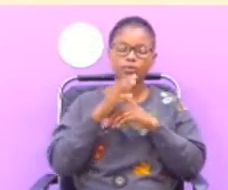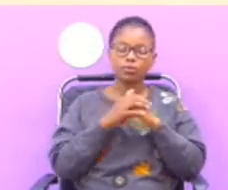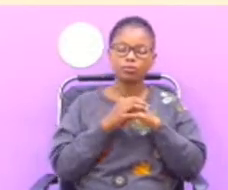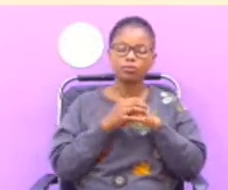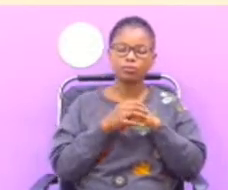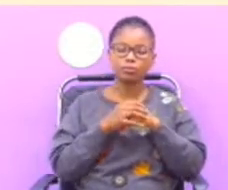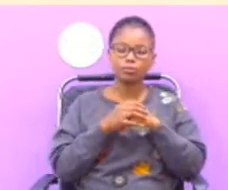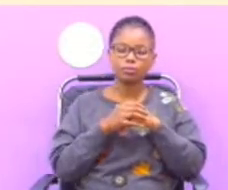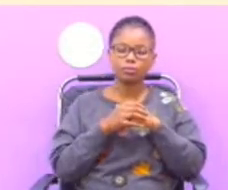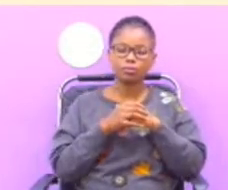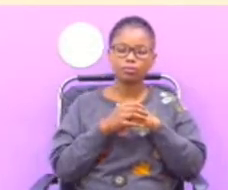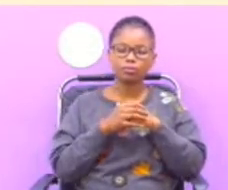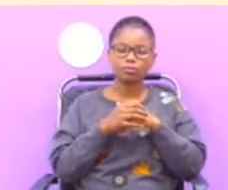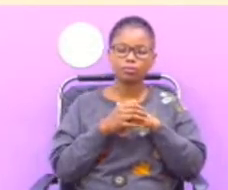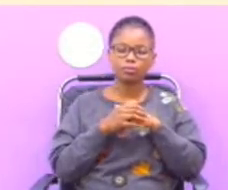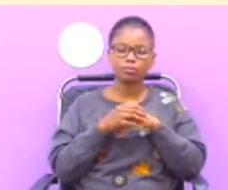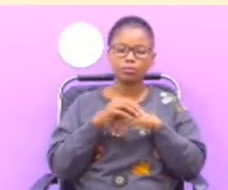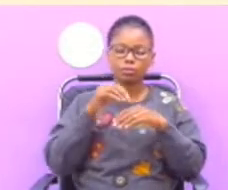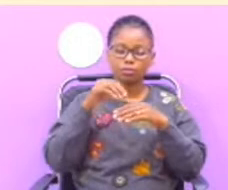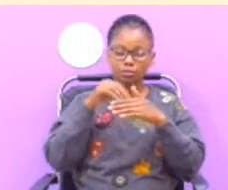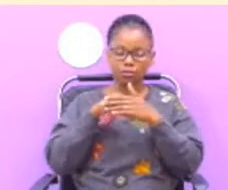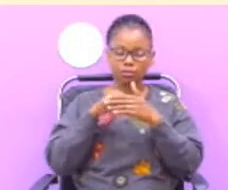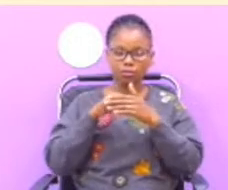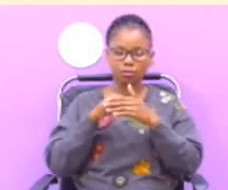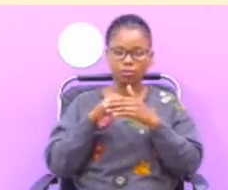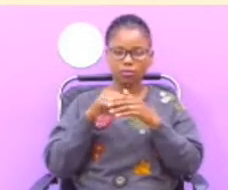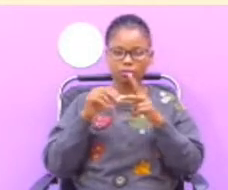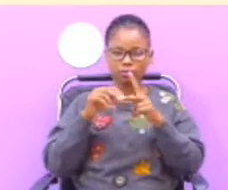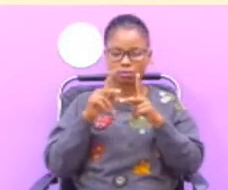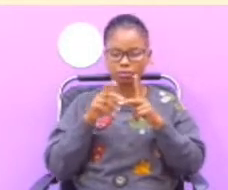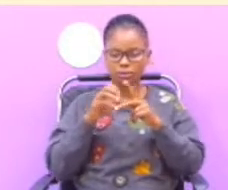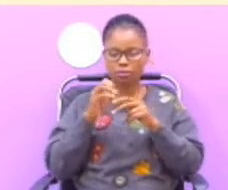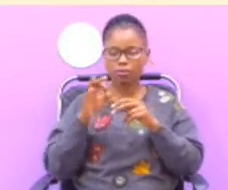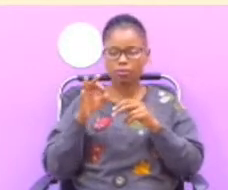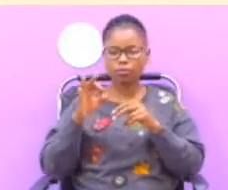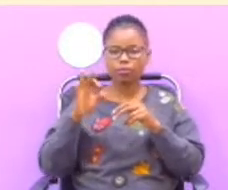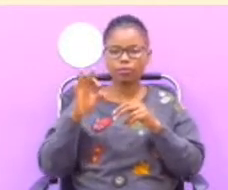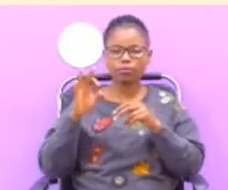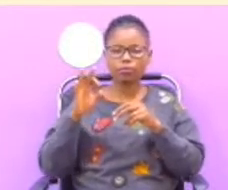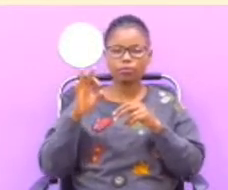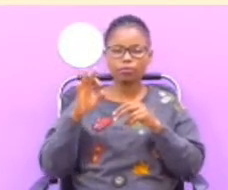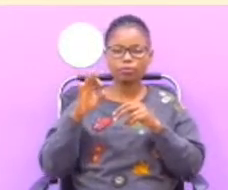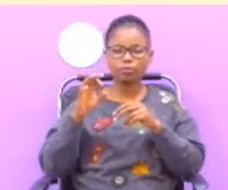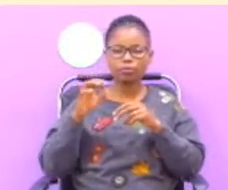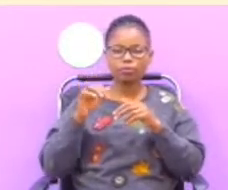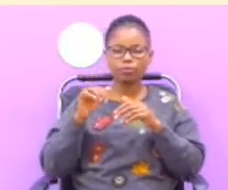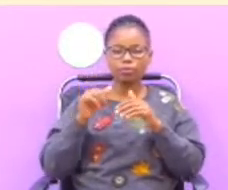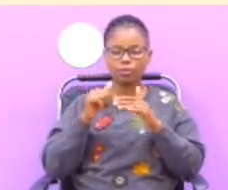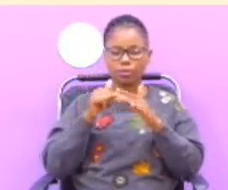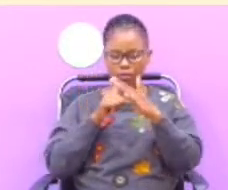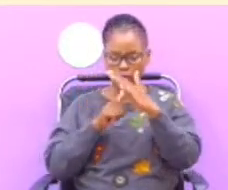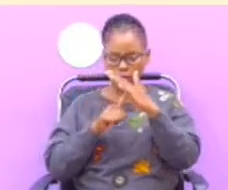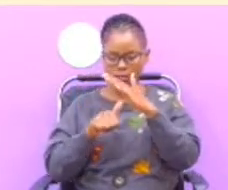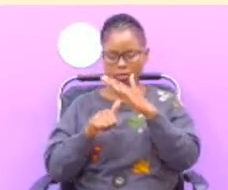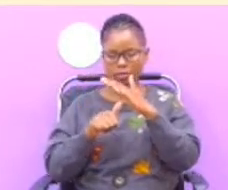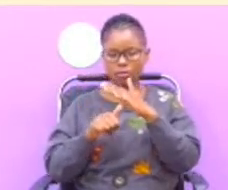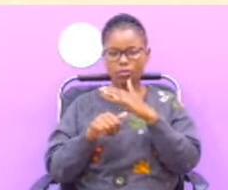Ato na magiga korome lorela. Lua leo. Kuu ni gathada maadhiye